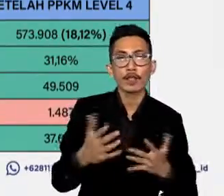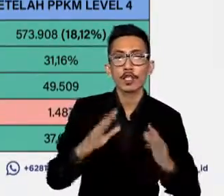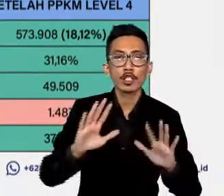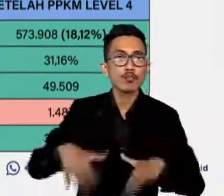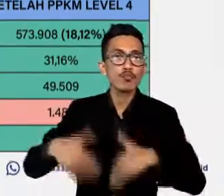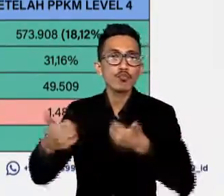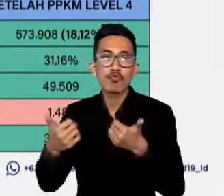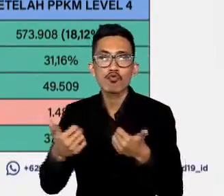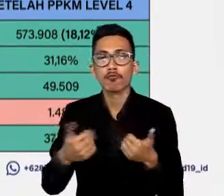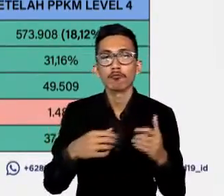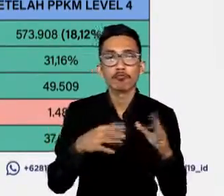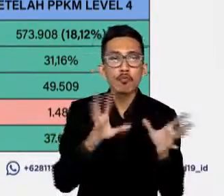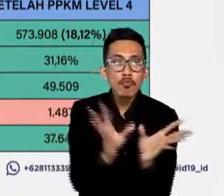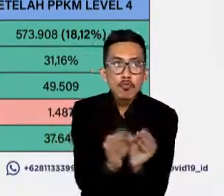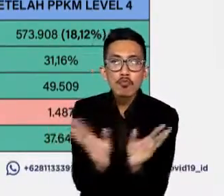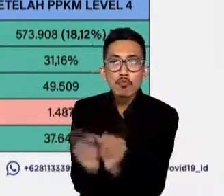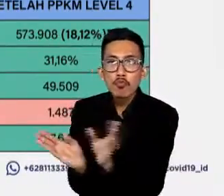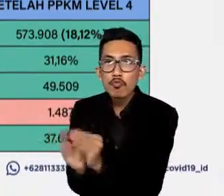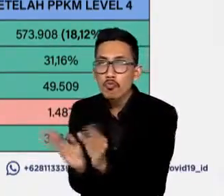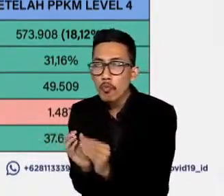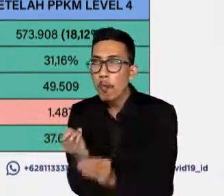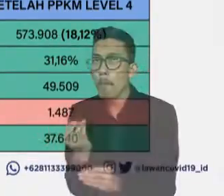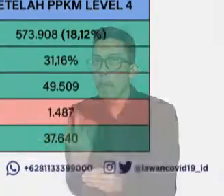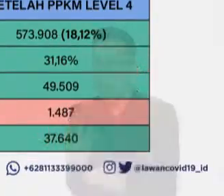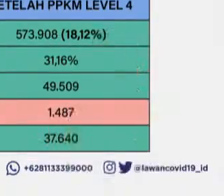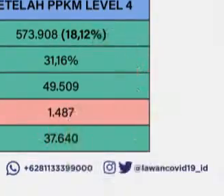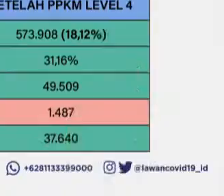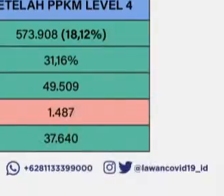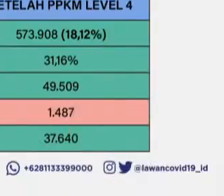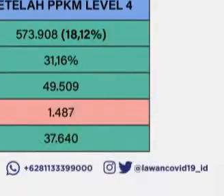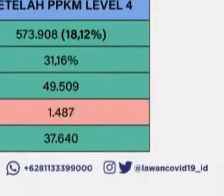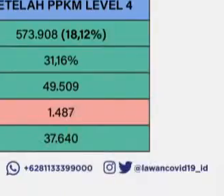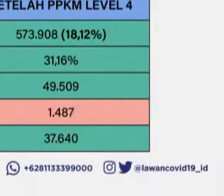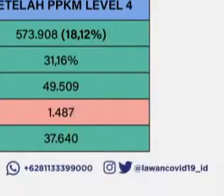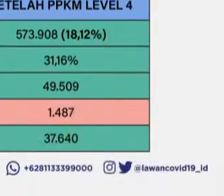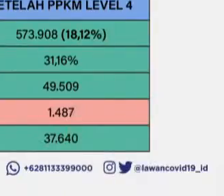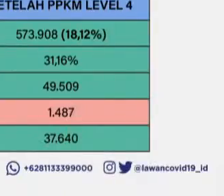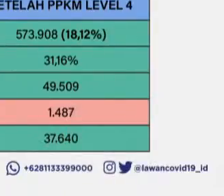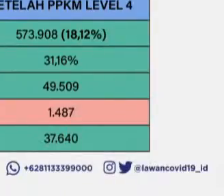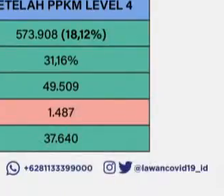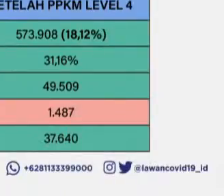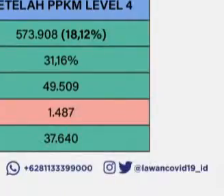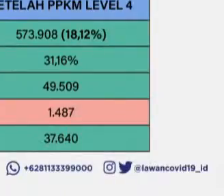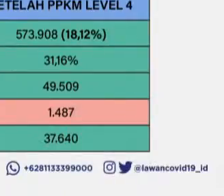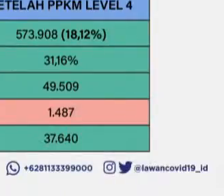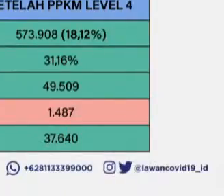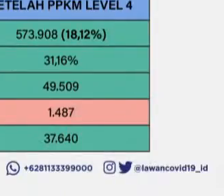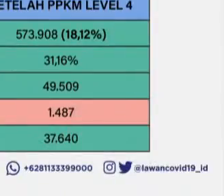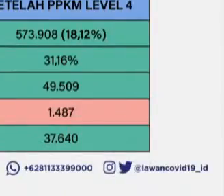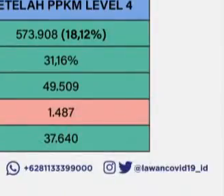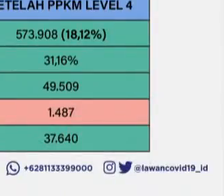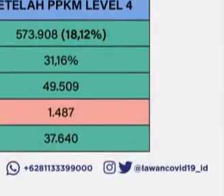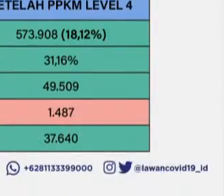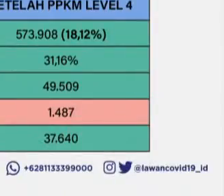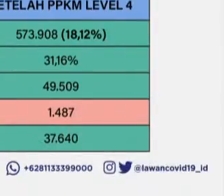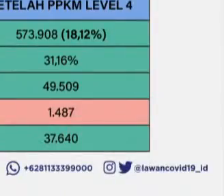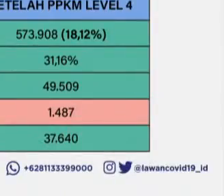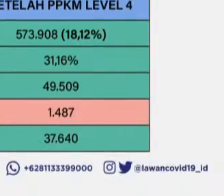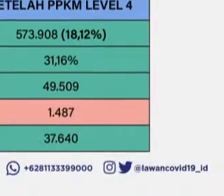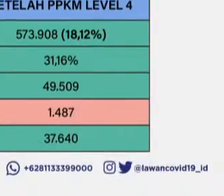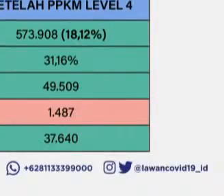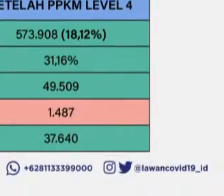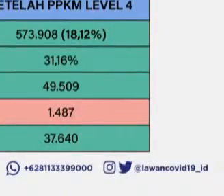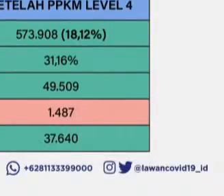mengalami perbaikan pada periode bpkm level 1 sampai dengan 4 setelah sempat meningkat pada